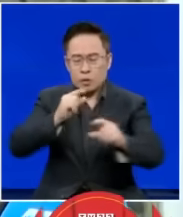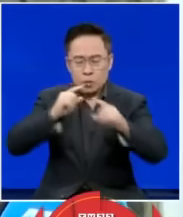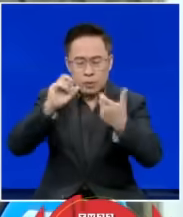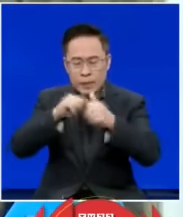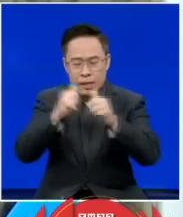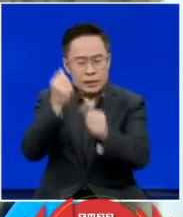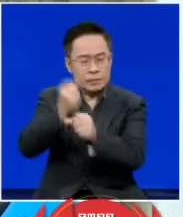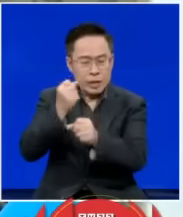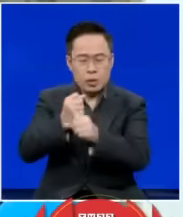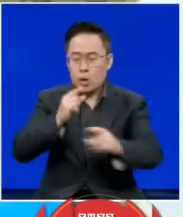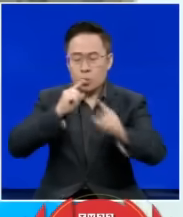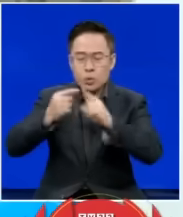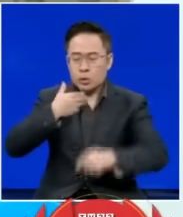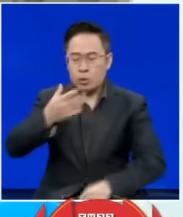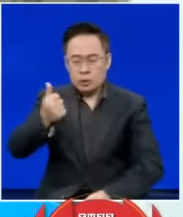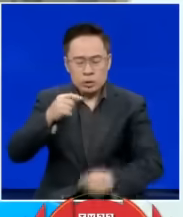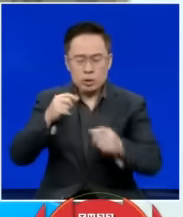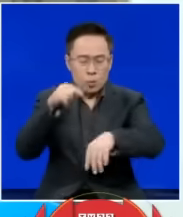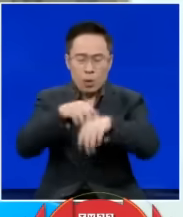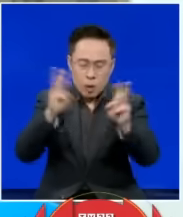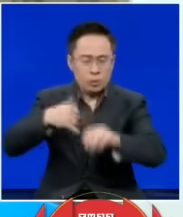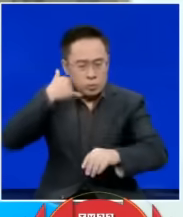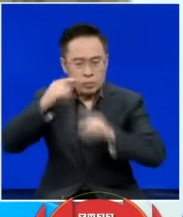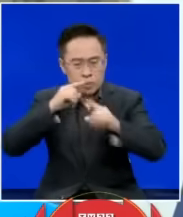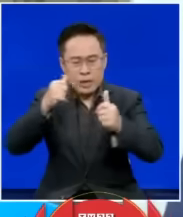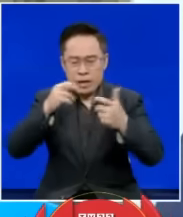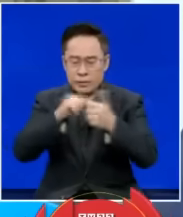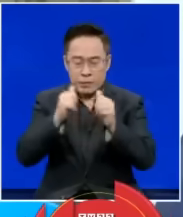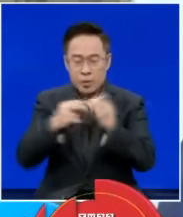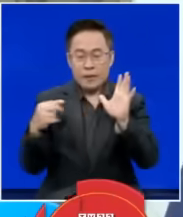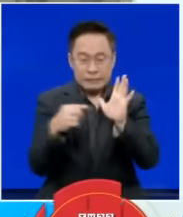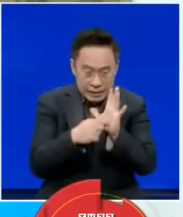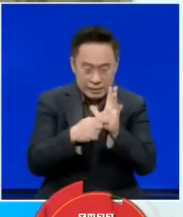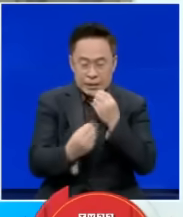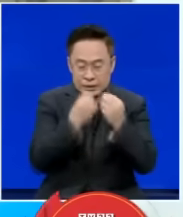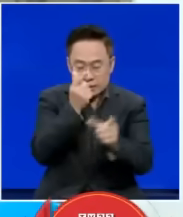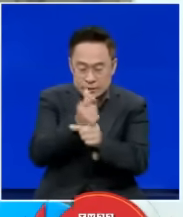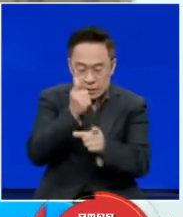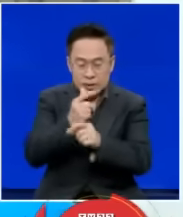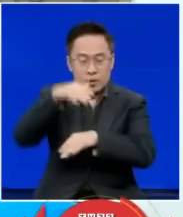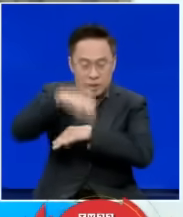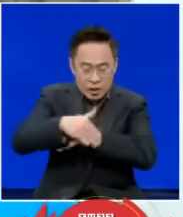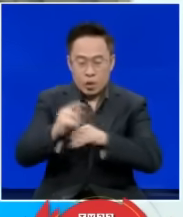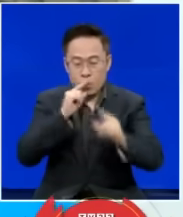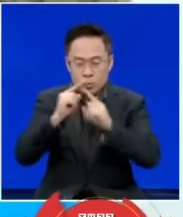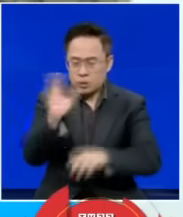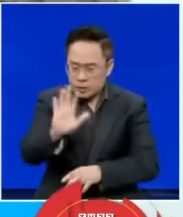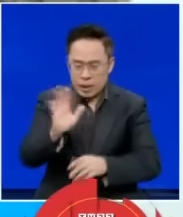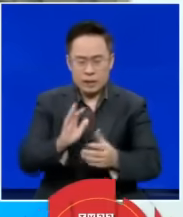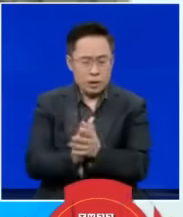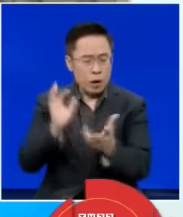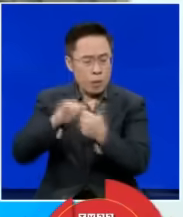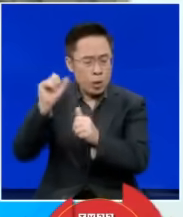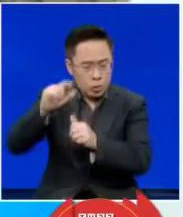วนจะกำชับอะไรเป็นพิเศษหรือเปล่าก็แล้วแต่สถานการณ์แต่ละเรื่องแต่ว่าสามารถที่จะยกหูโทรหากันได้ตลอดเวลาอยู่